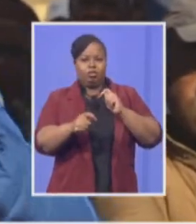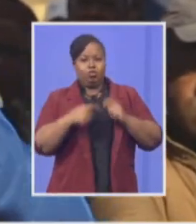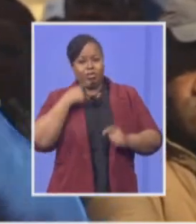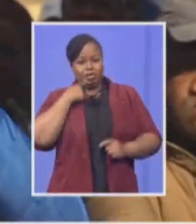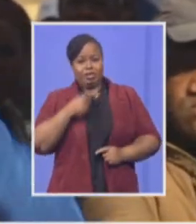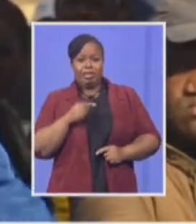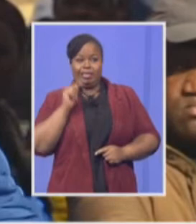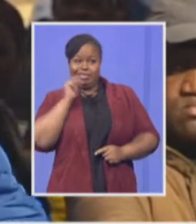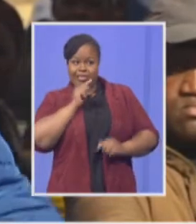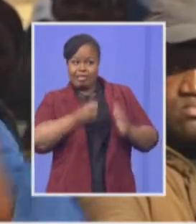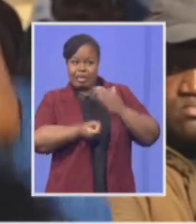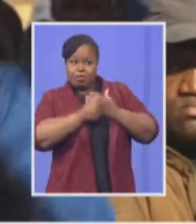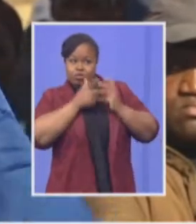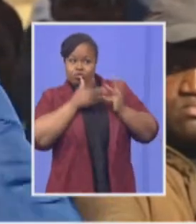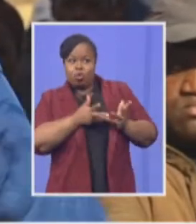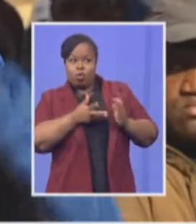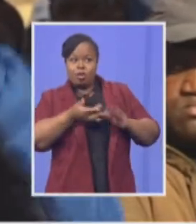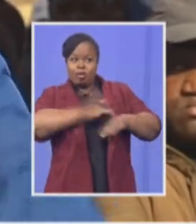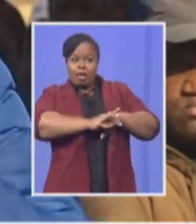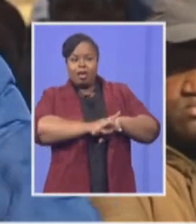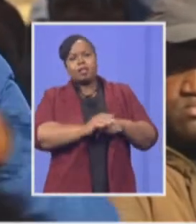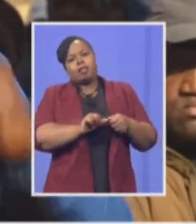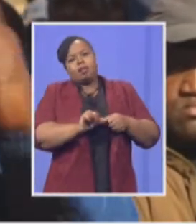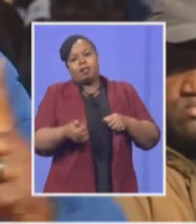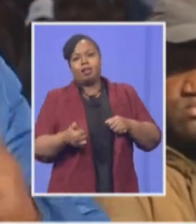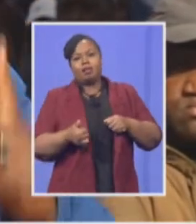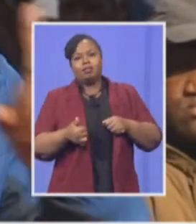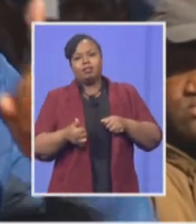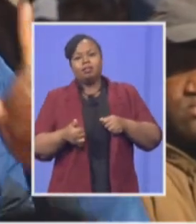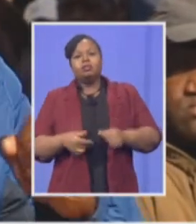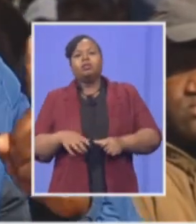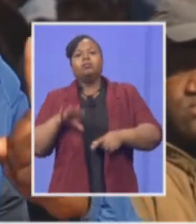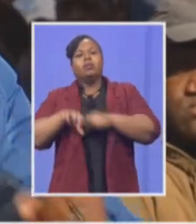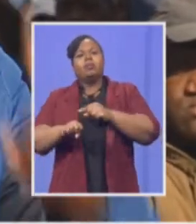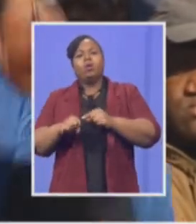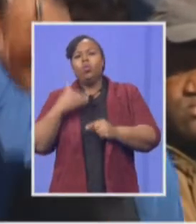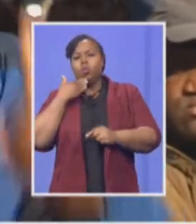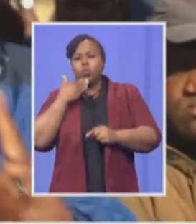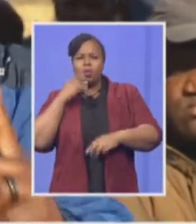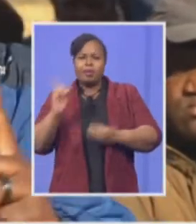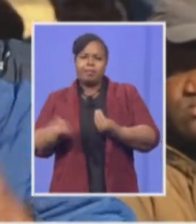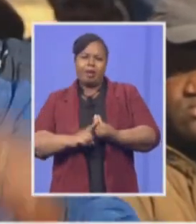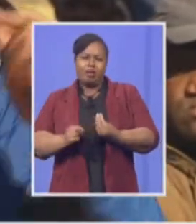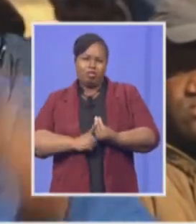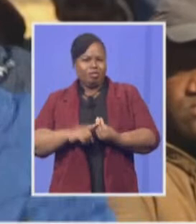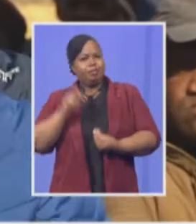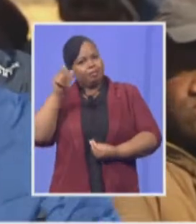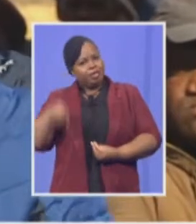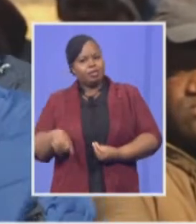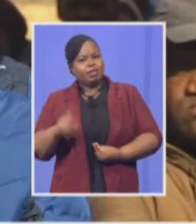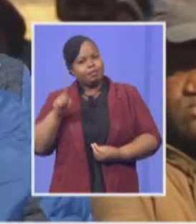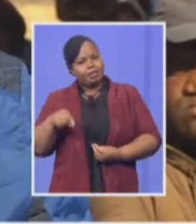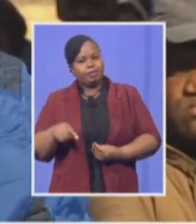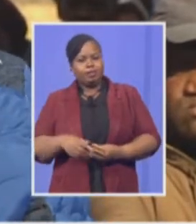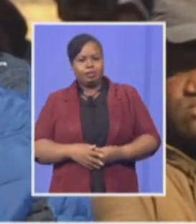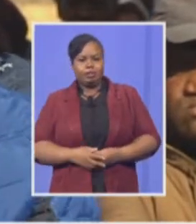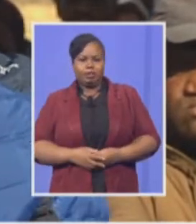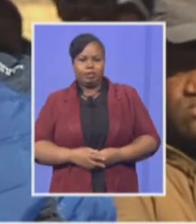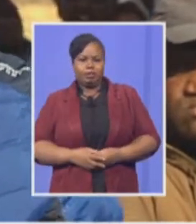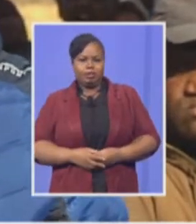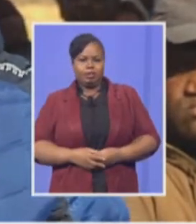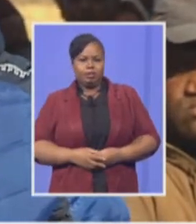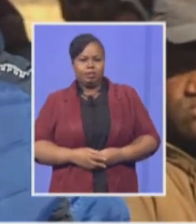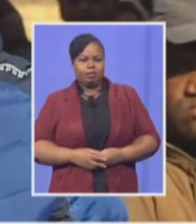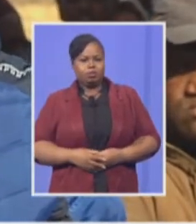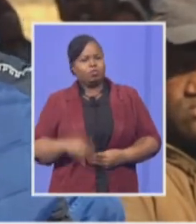yenzeka abantu abangaka yini kuke kwatholakala bani ohambe wawujeza makujeza umuntu makambe umuntu emhlabeni